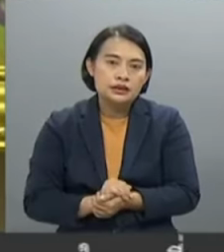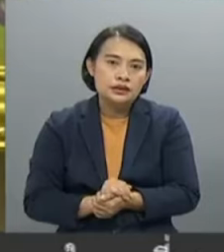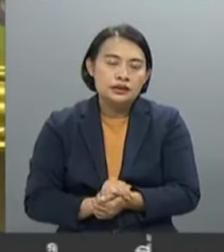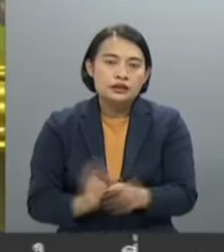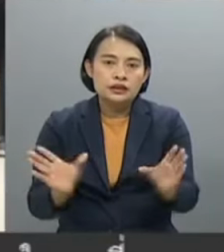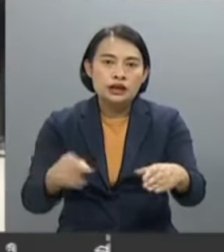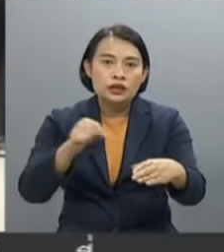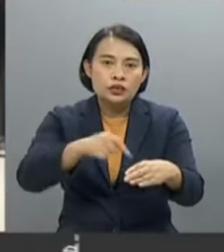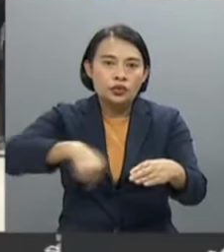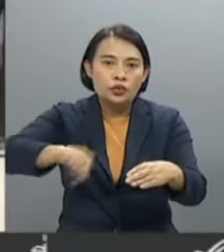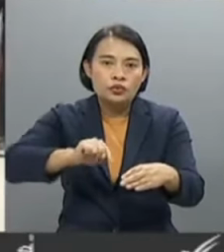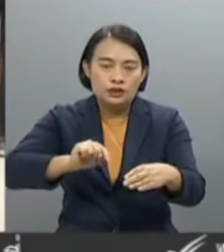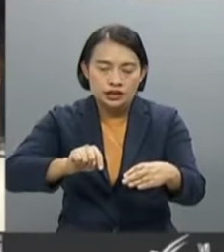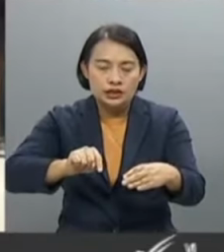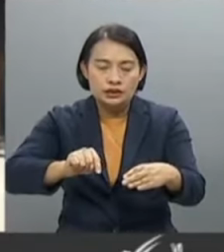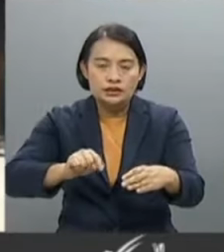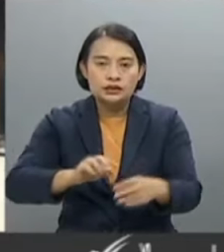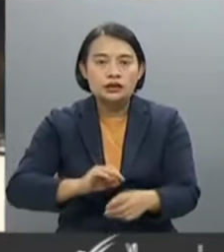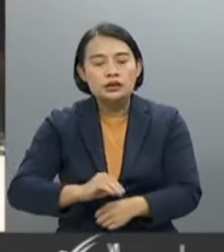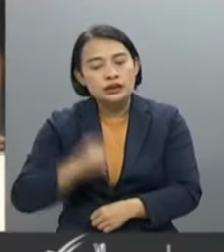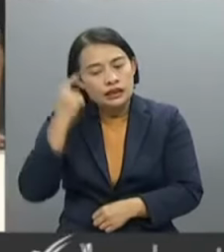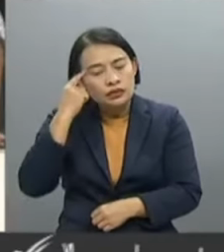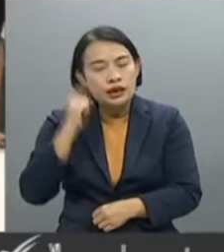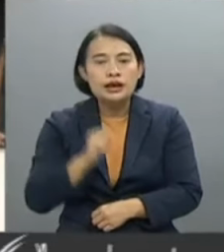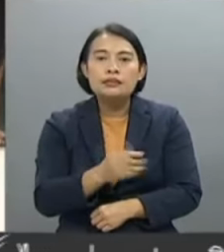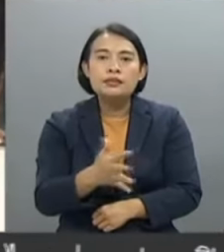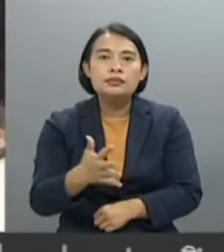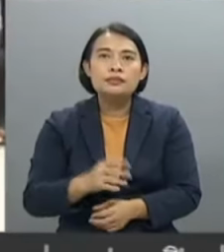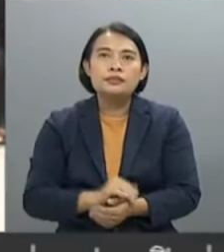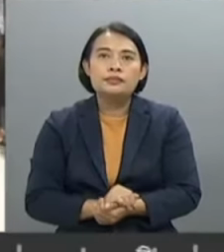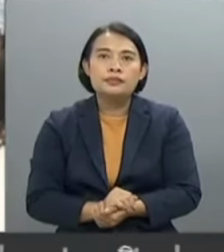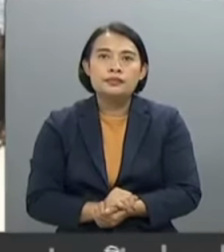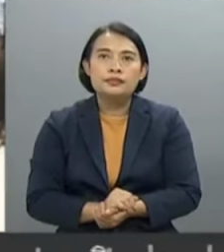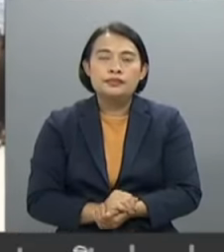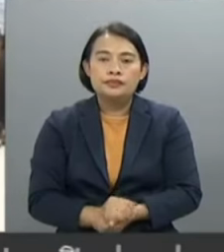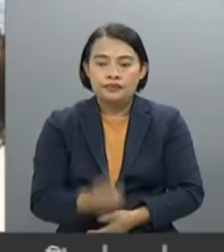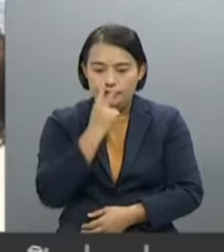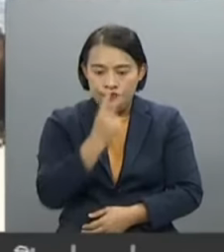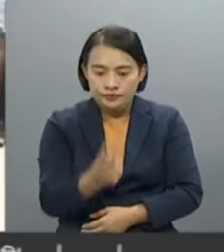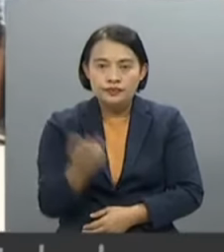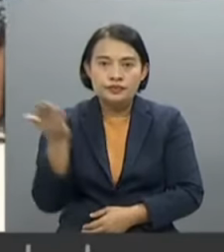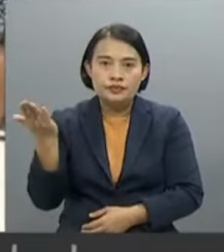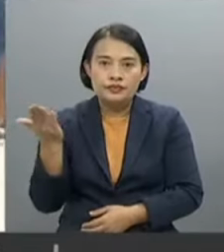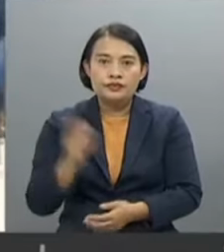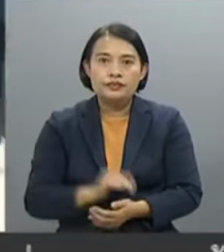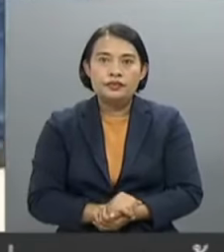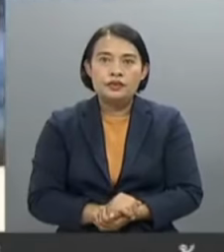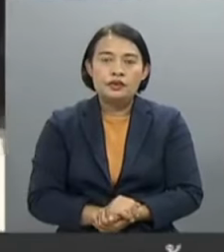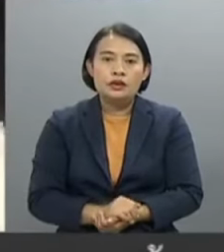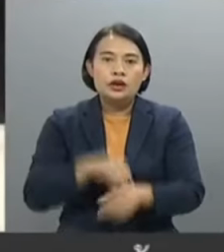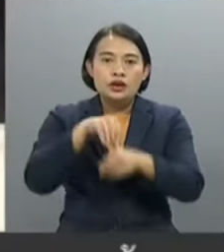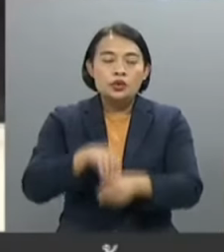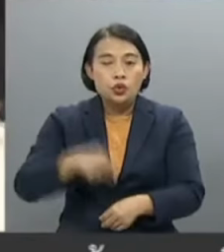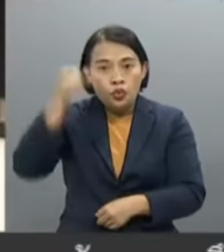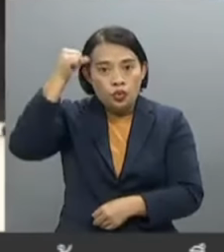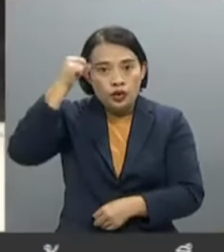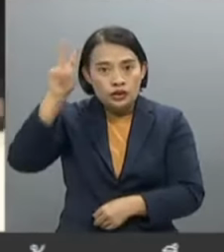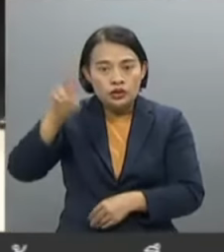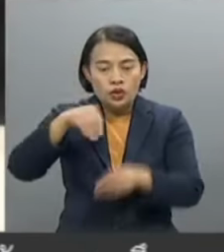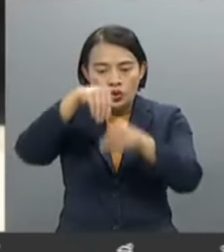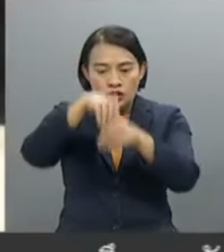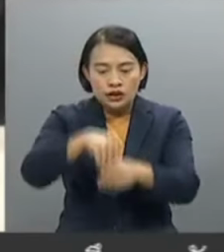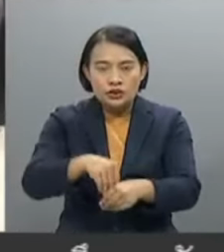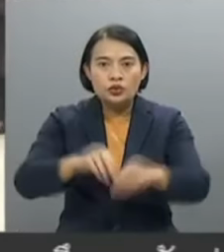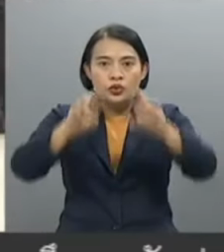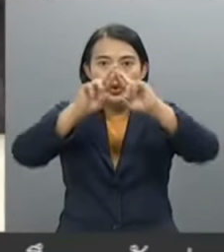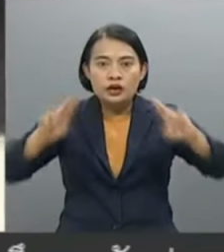ไร นี่เป็นบรรยากาศสดนะคะที่คุณผู้ชมเห็นอยู่ค่ะตอนนี้เรามาปักหลักกันเป็นวันที่2แล้วนะคะบริเวณหน้าห้างแพชชั่นค่ะเมื่อวานนี้นะ